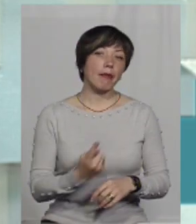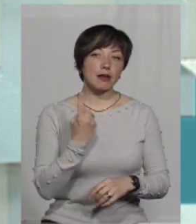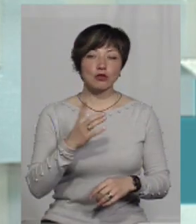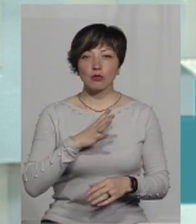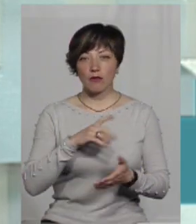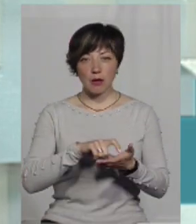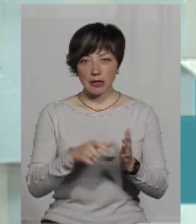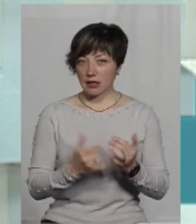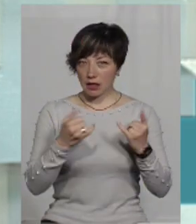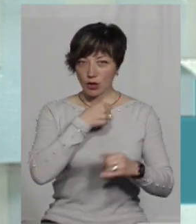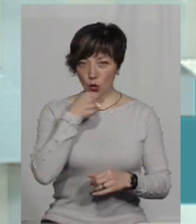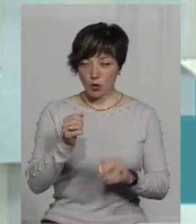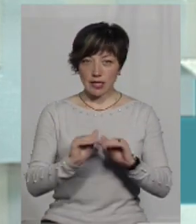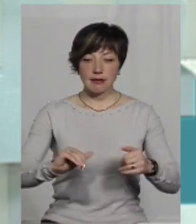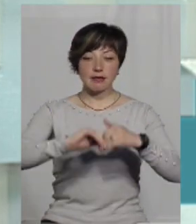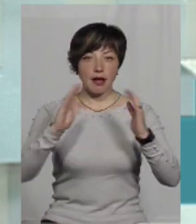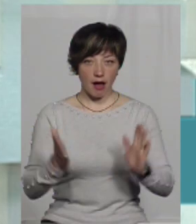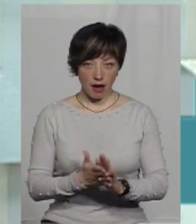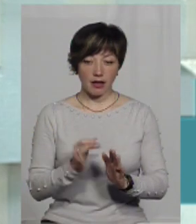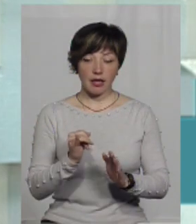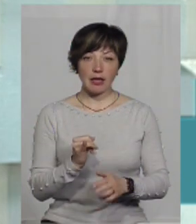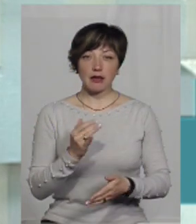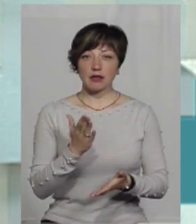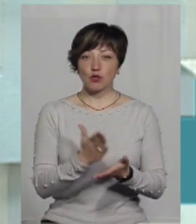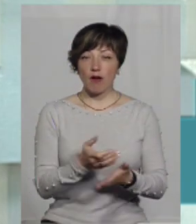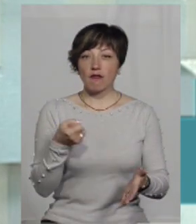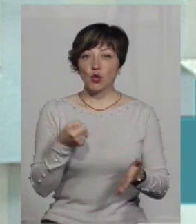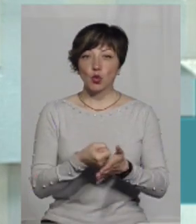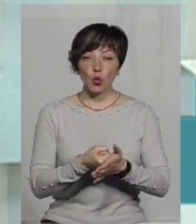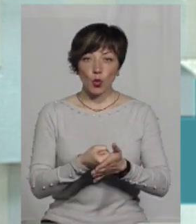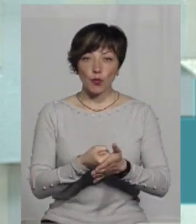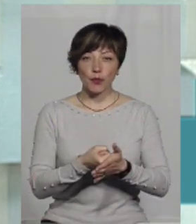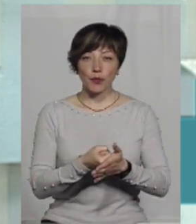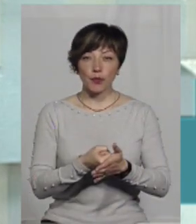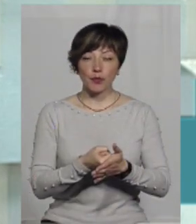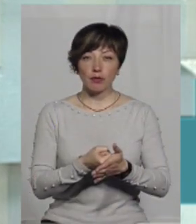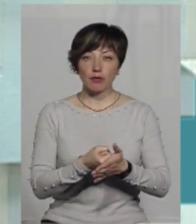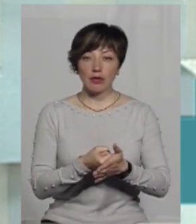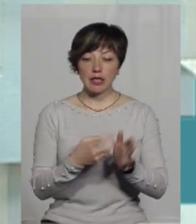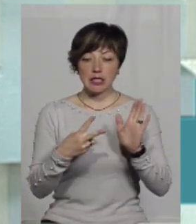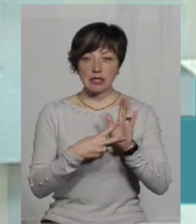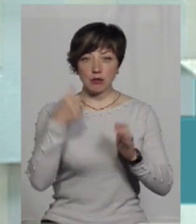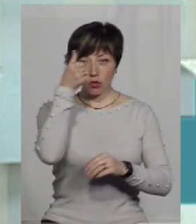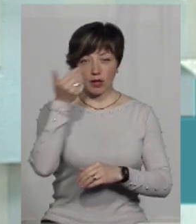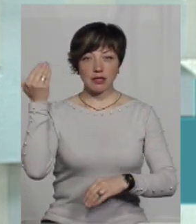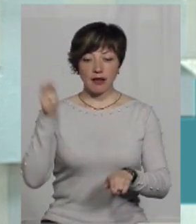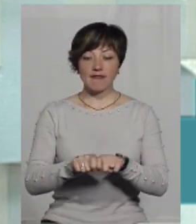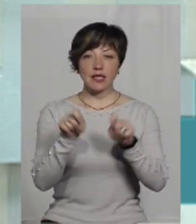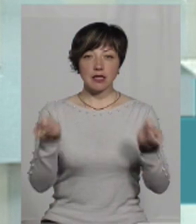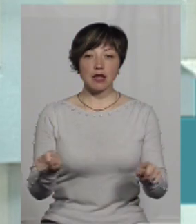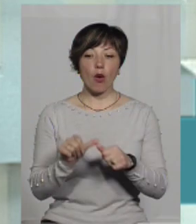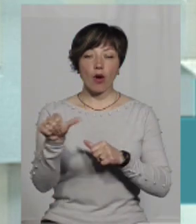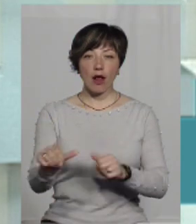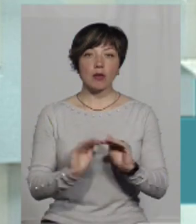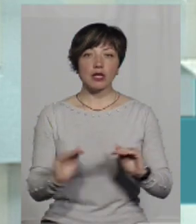кабінет для дорослих і дітей загальний. І він існував у нас до, от стільки 7 років назад, відкрили окремо